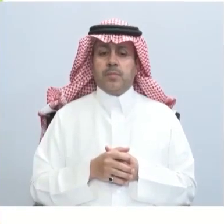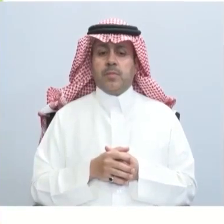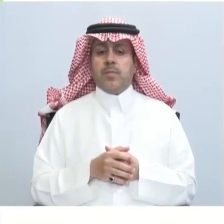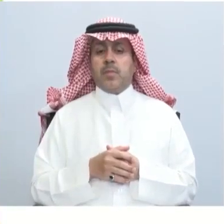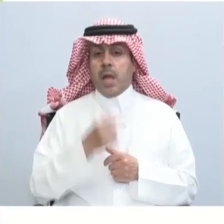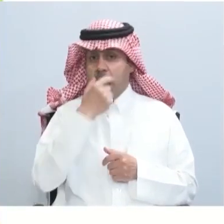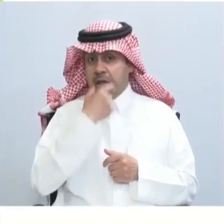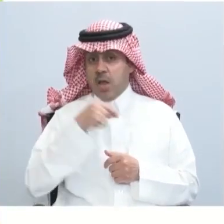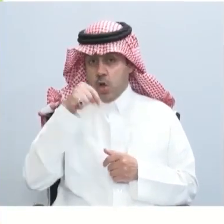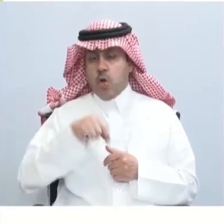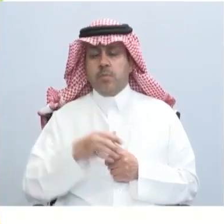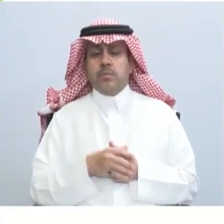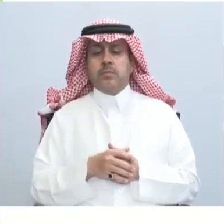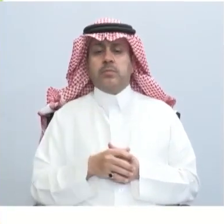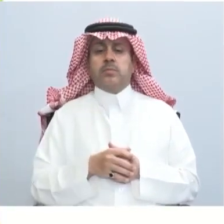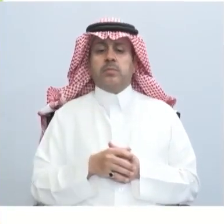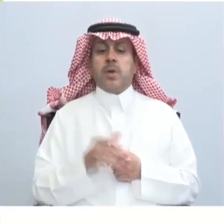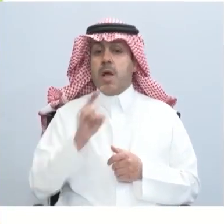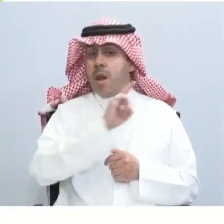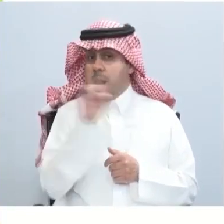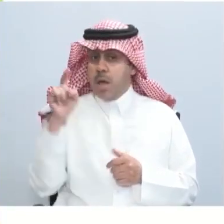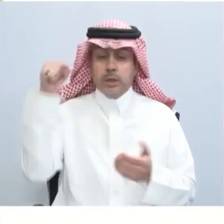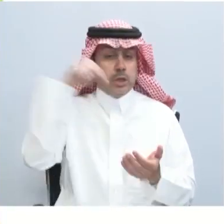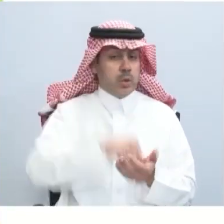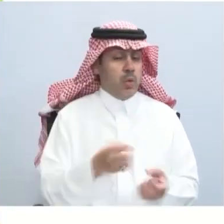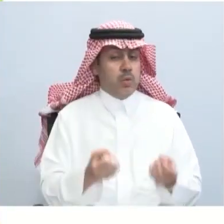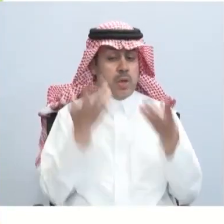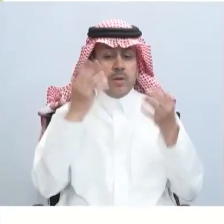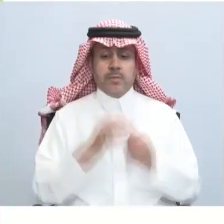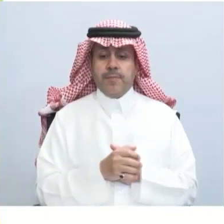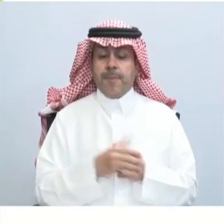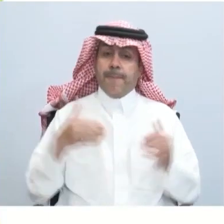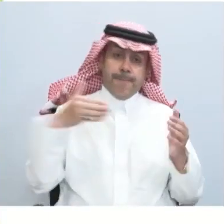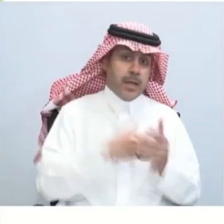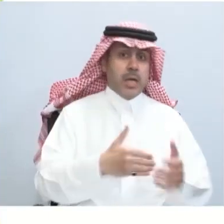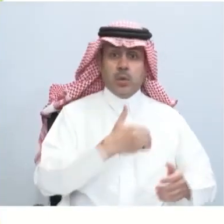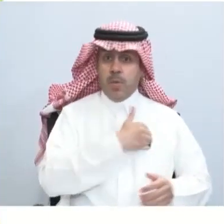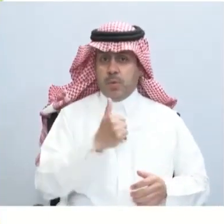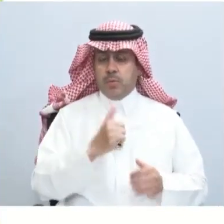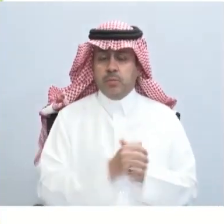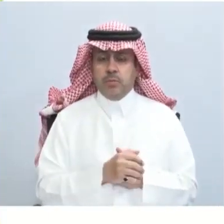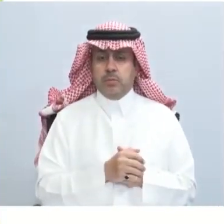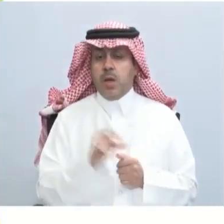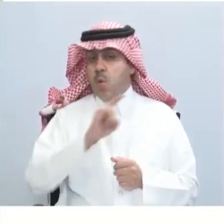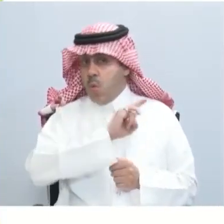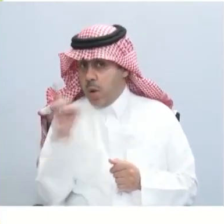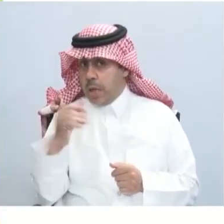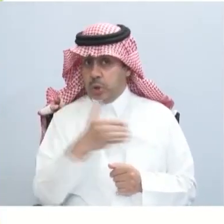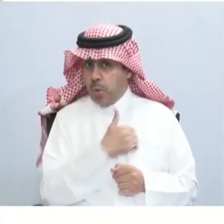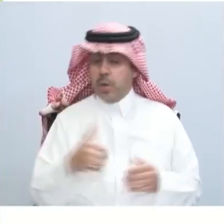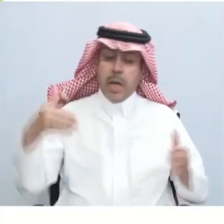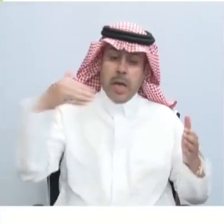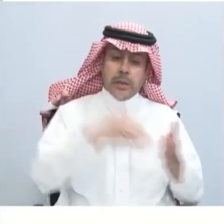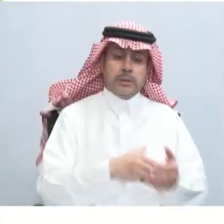حديث اليوم لا تدخلوا الجنه حتى تؤمنوا ولا تؤمنوا